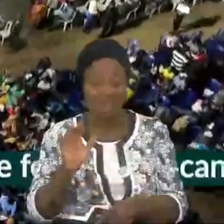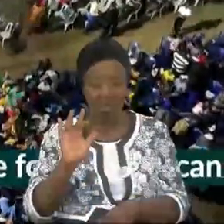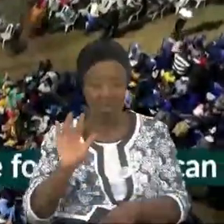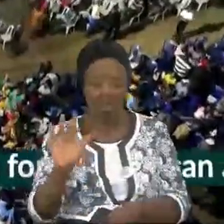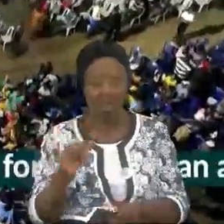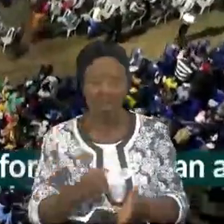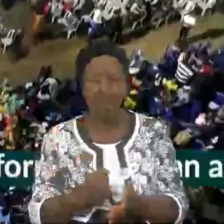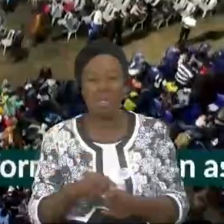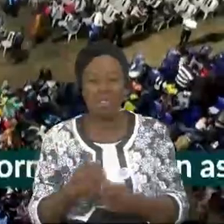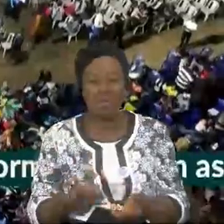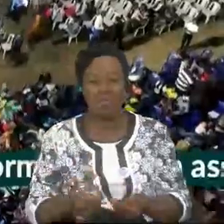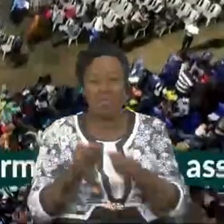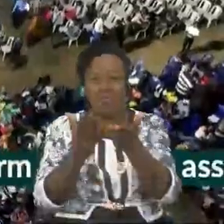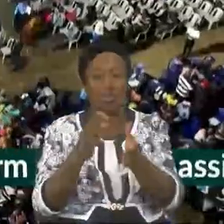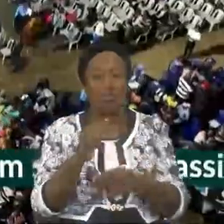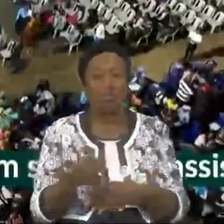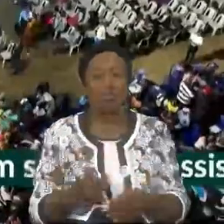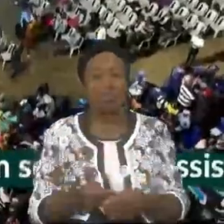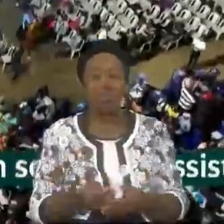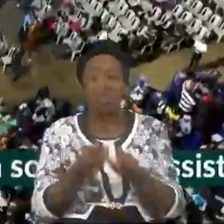Et soumettre l'information exigée.